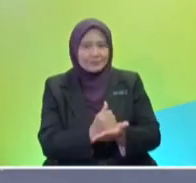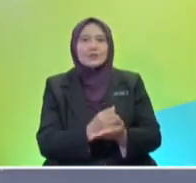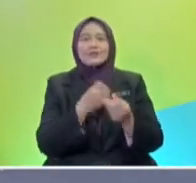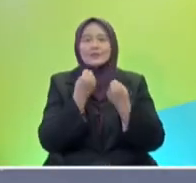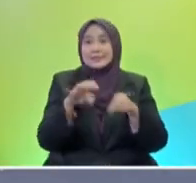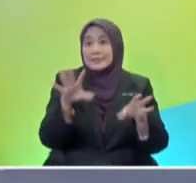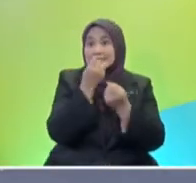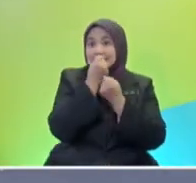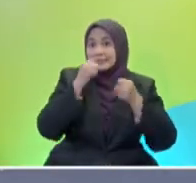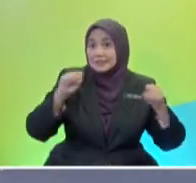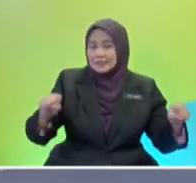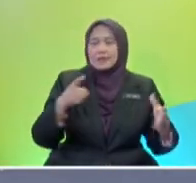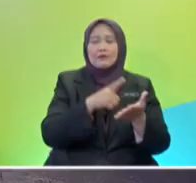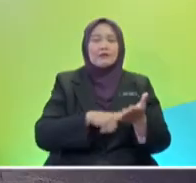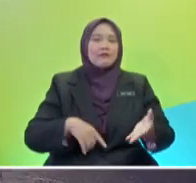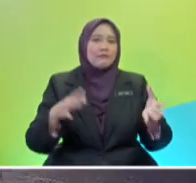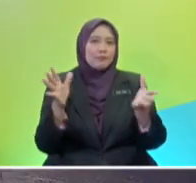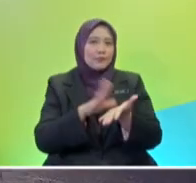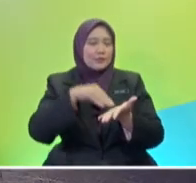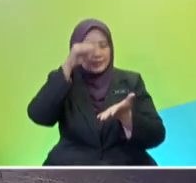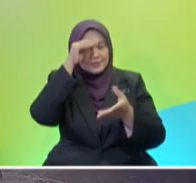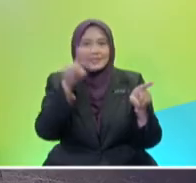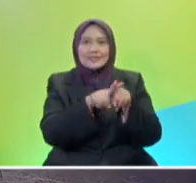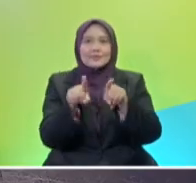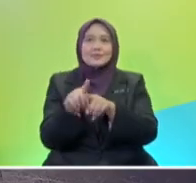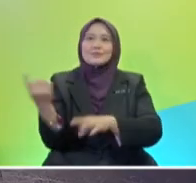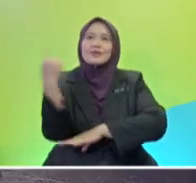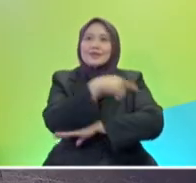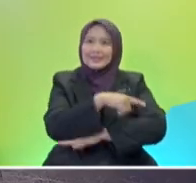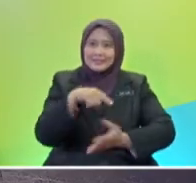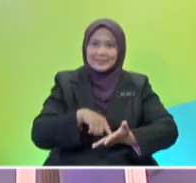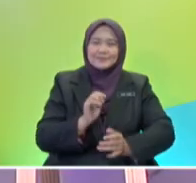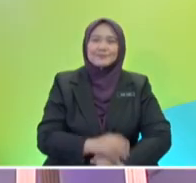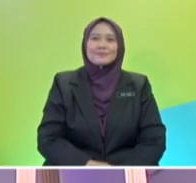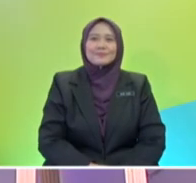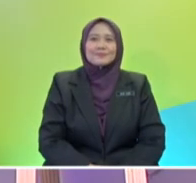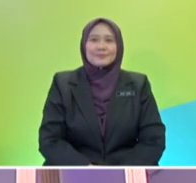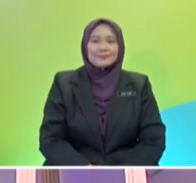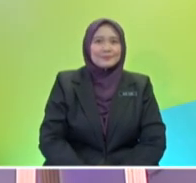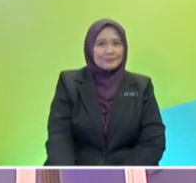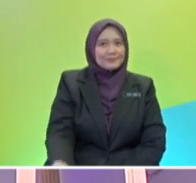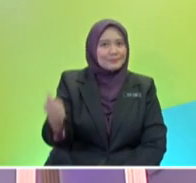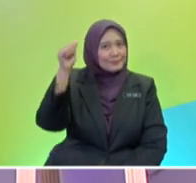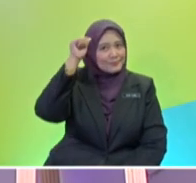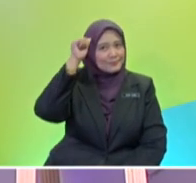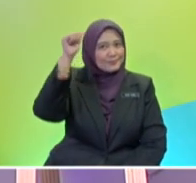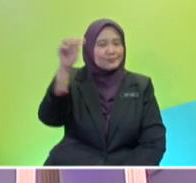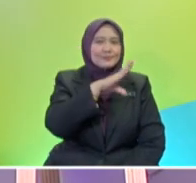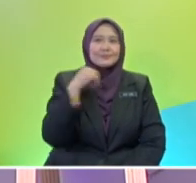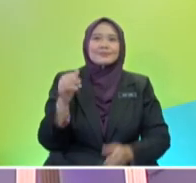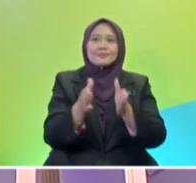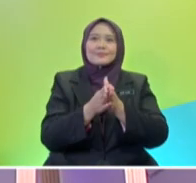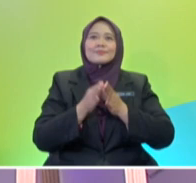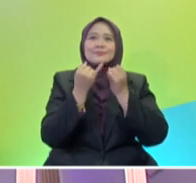dia apa yang kita nak belajar sama-sama hari ini Cikgu Baiklah Assalamualaikum warahmatullahi wabarakatuh dan salam